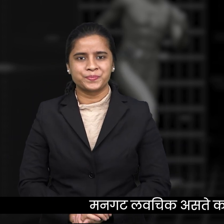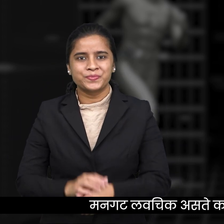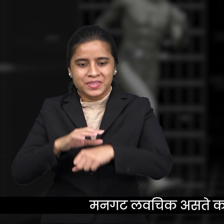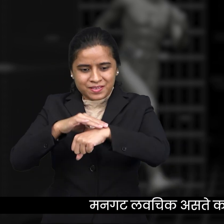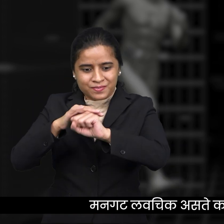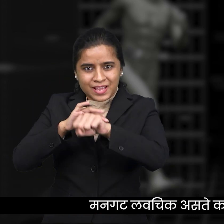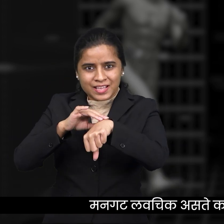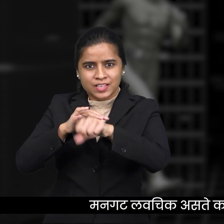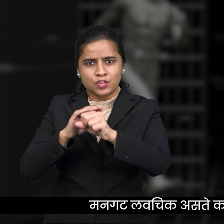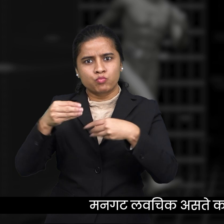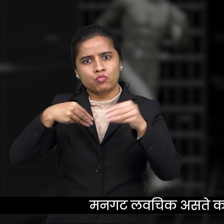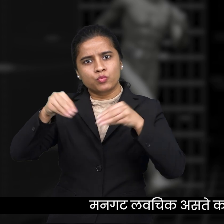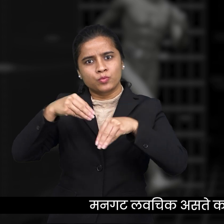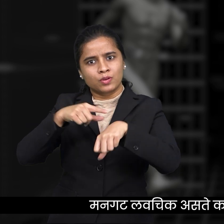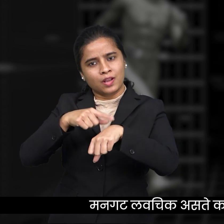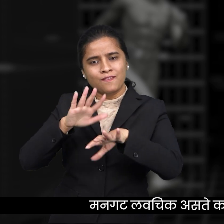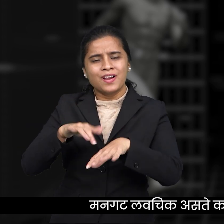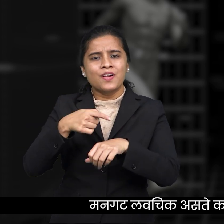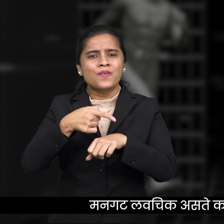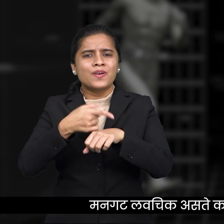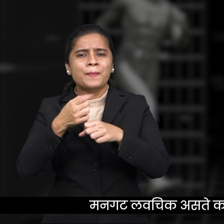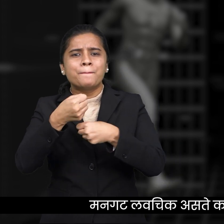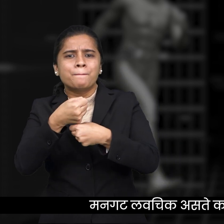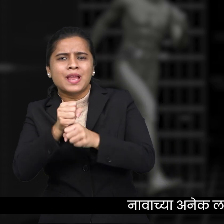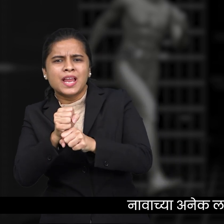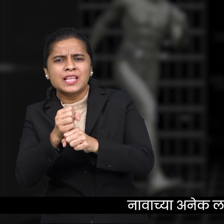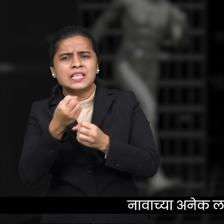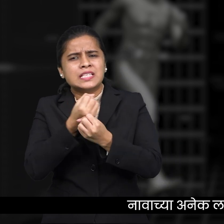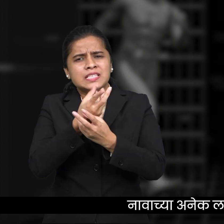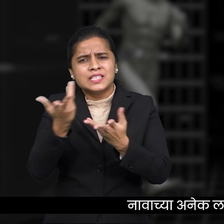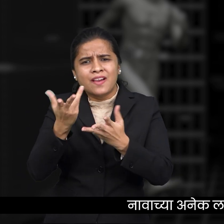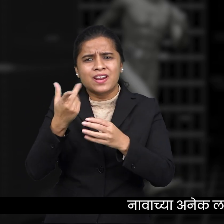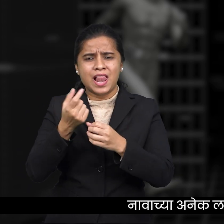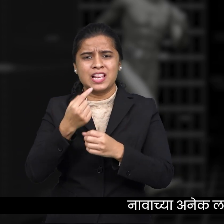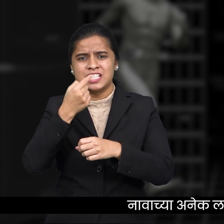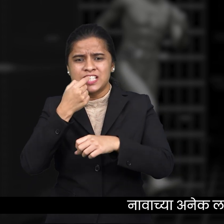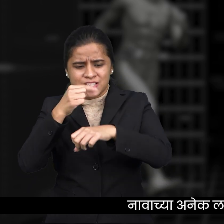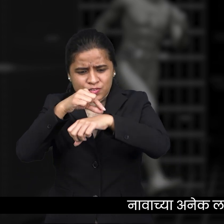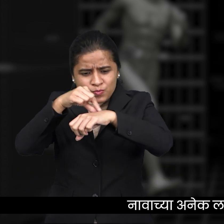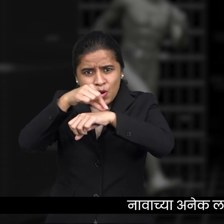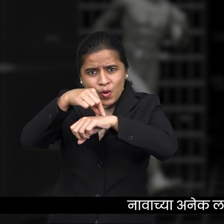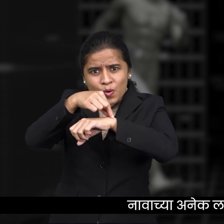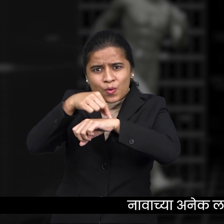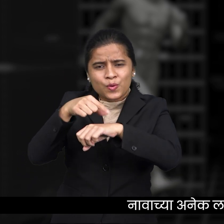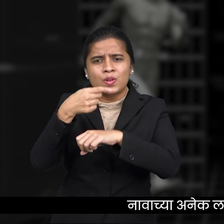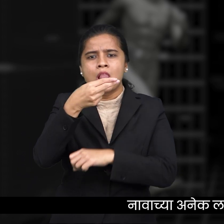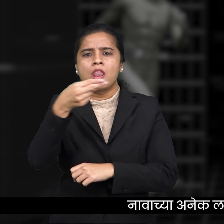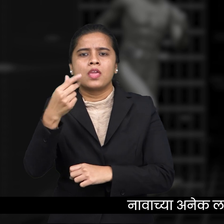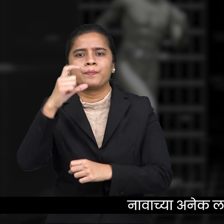मनगट लवचिक असते कारण ते कार्पलस मनगटाची छोटी हाडे नावाच्या अनेक हाडांपासून बनवलेले असते.